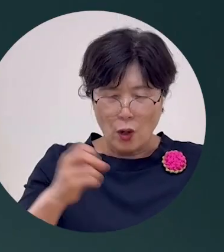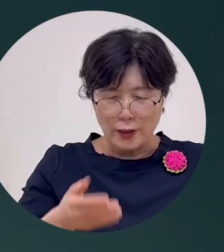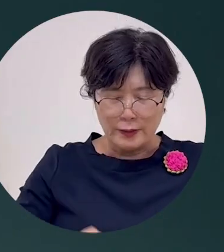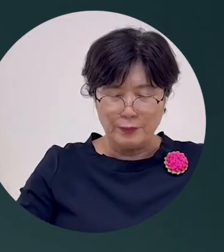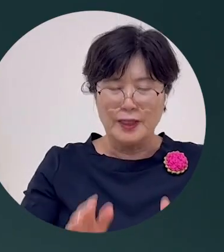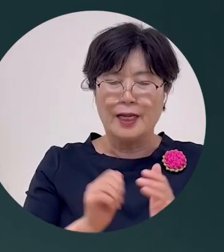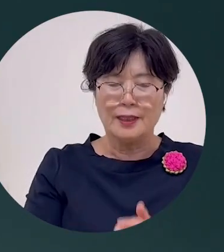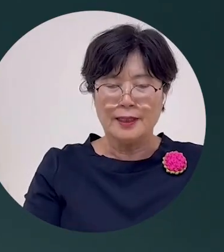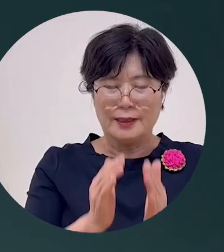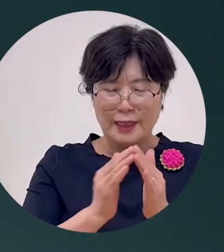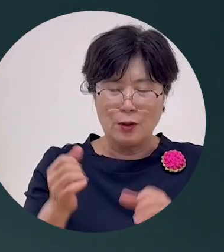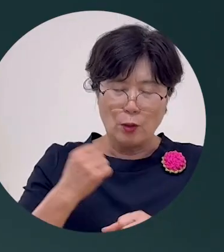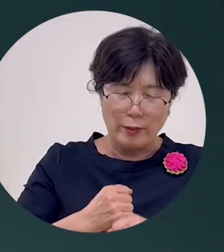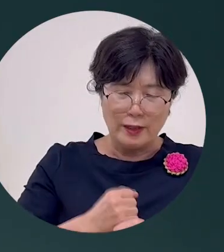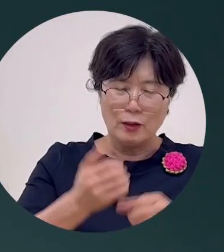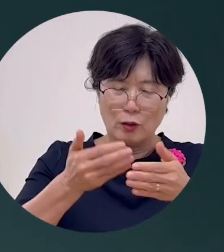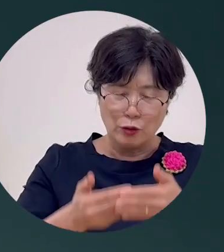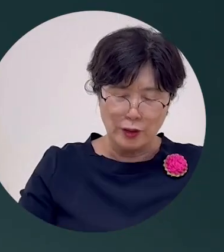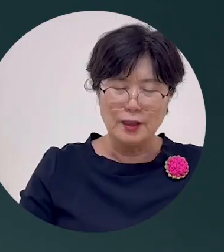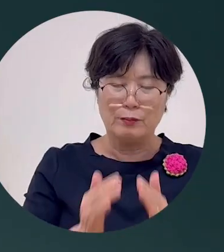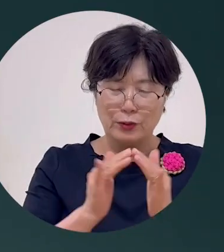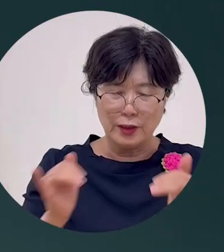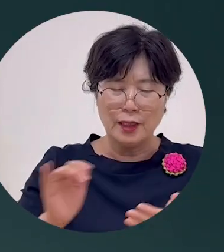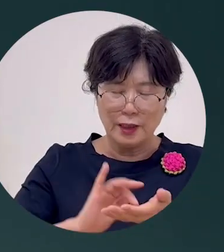우리 예수님이십니다.